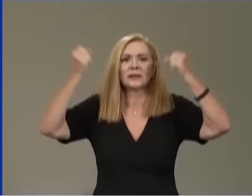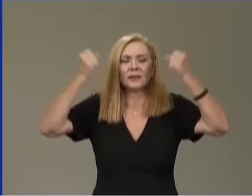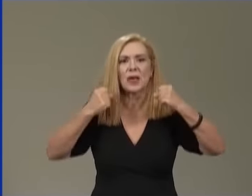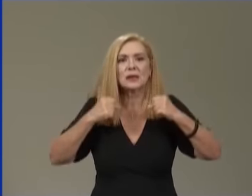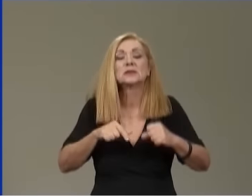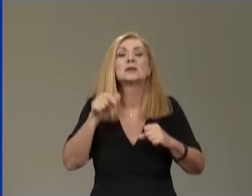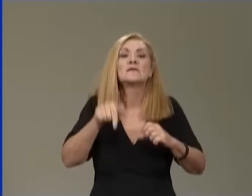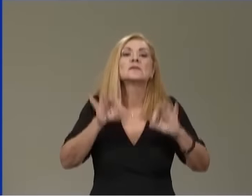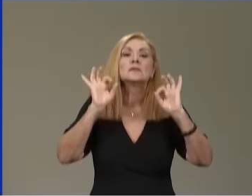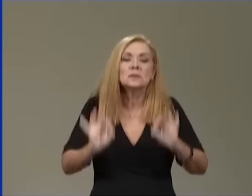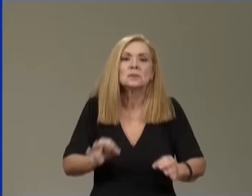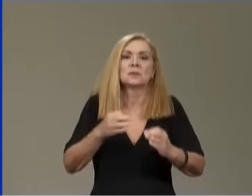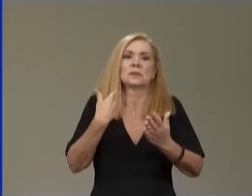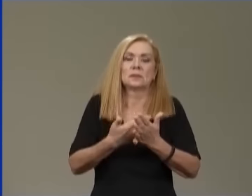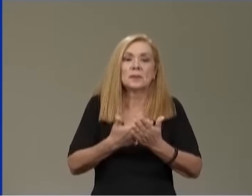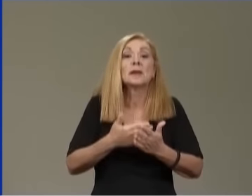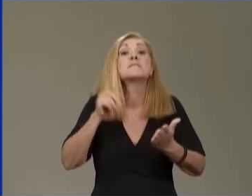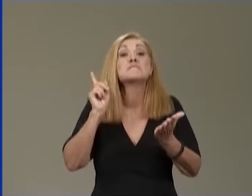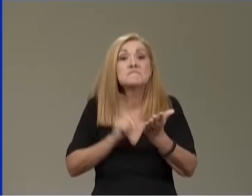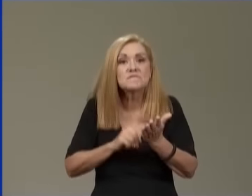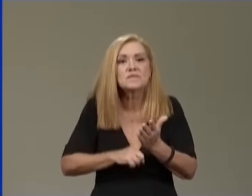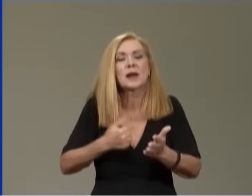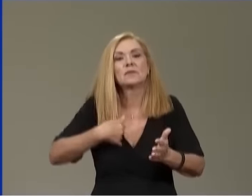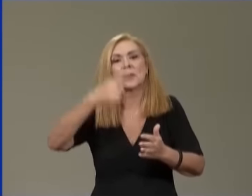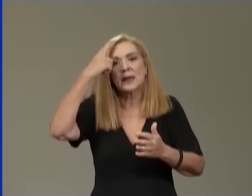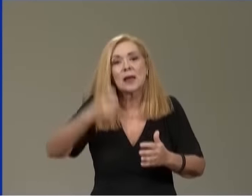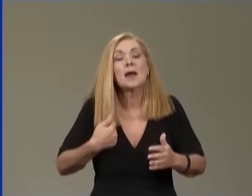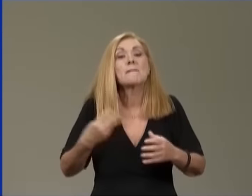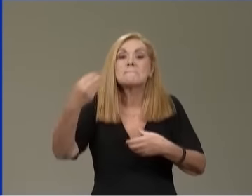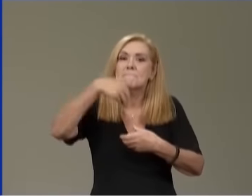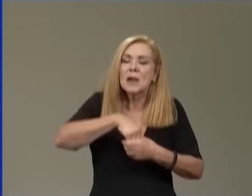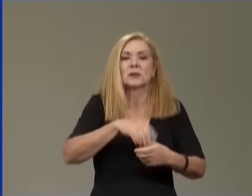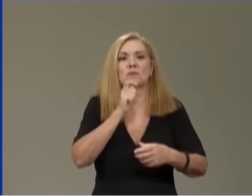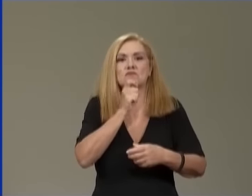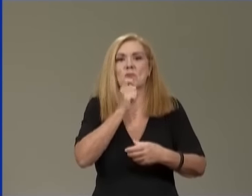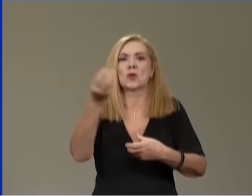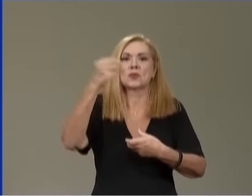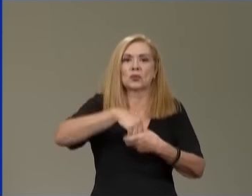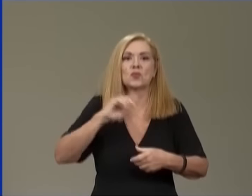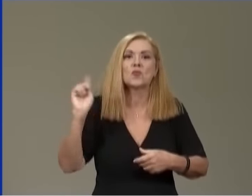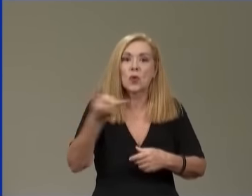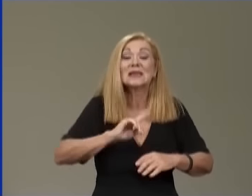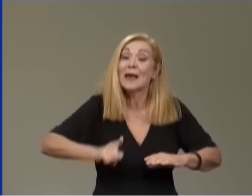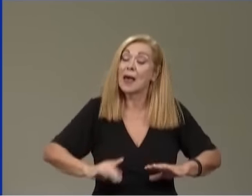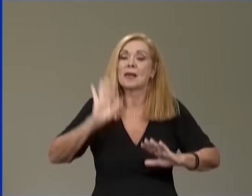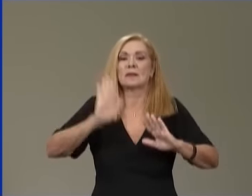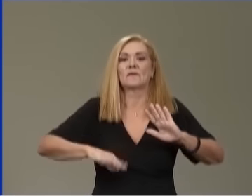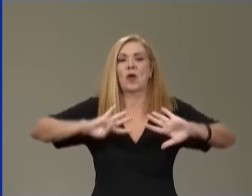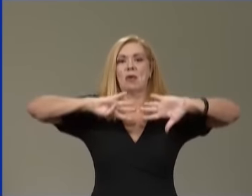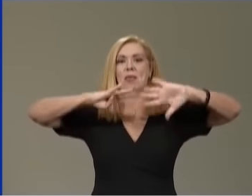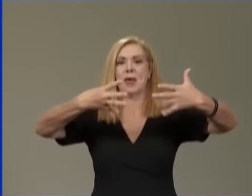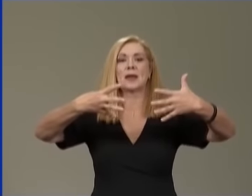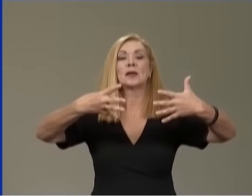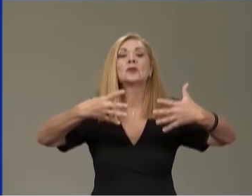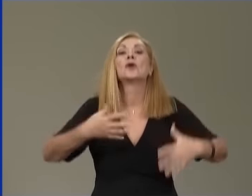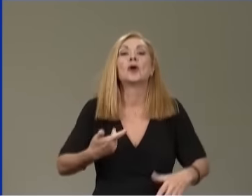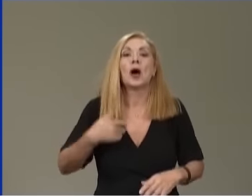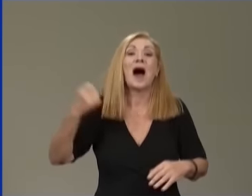δεδομένο το οποίο πρέπει πια να διαπερνά όλες τις πολιτικές μας. Και 9. Τέλος, το